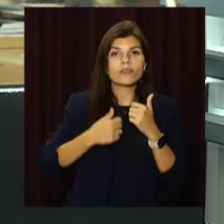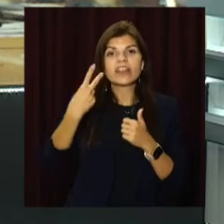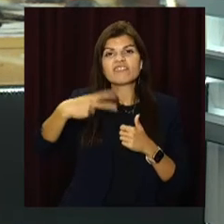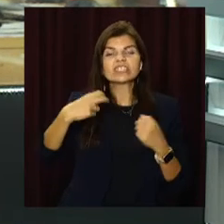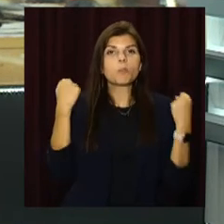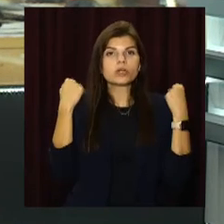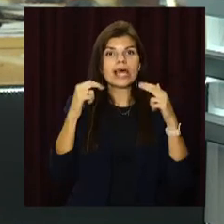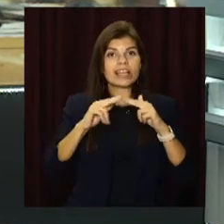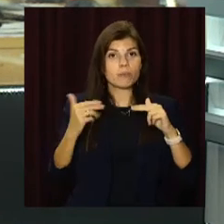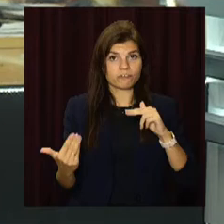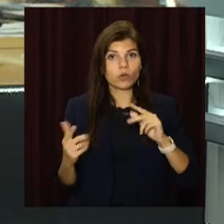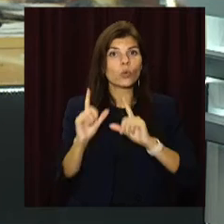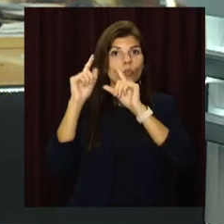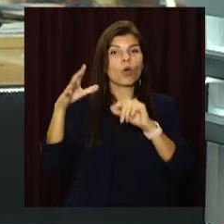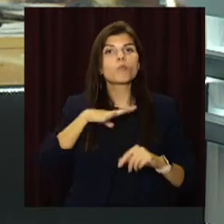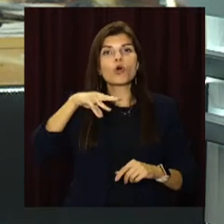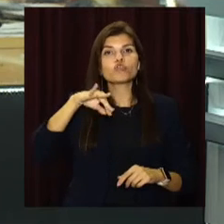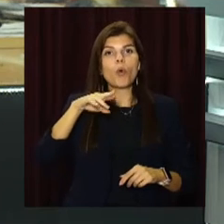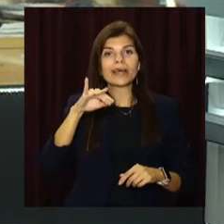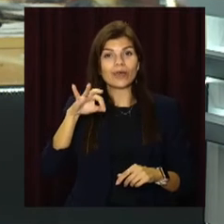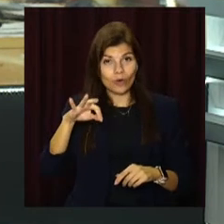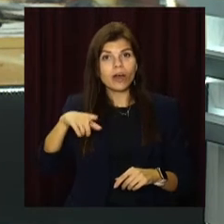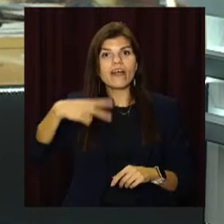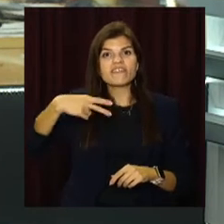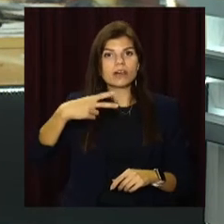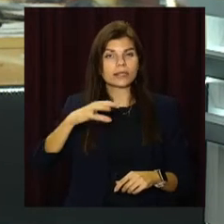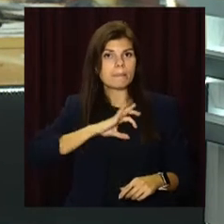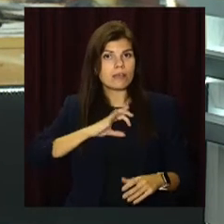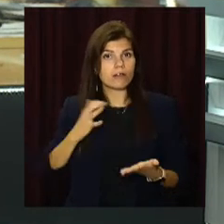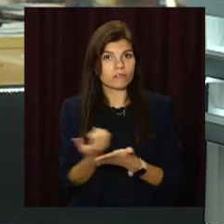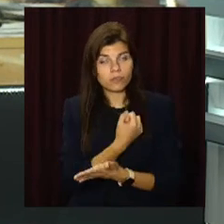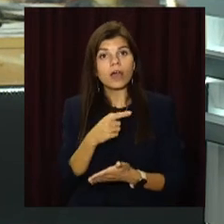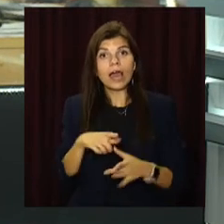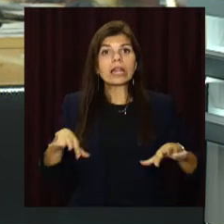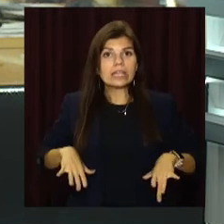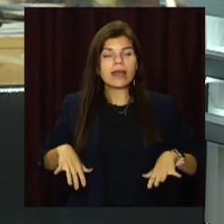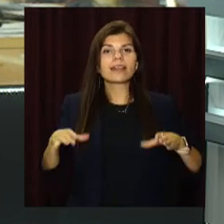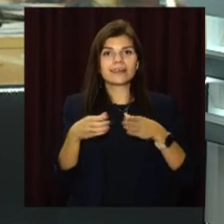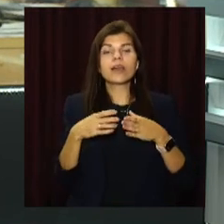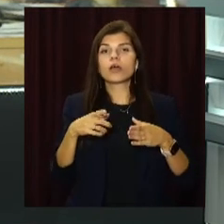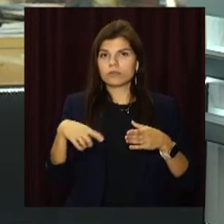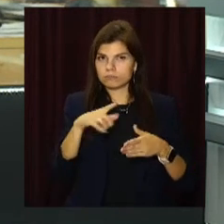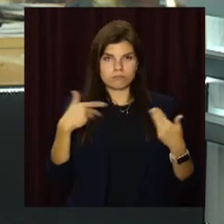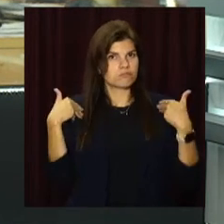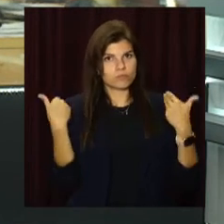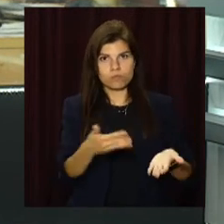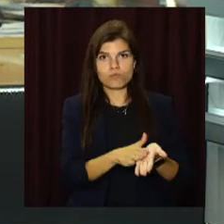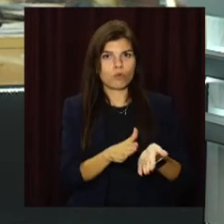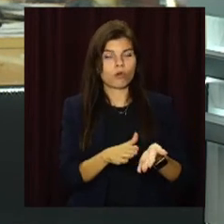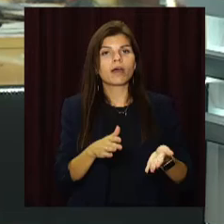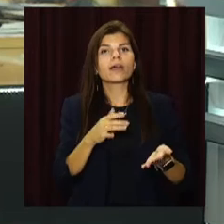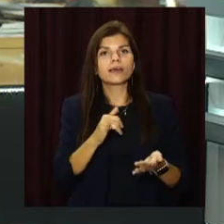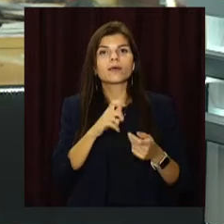спортсменів Дніпропетровщини вибороли 18 медалей. Вдома паралімпійців та їхніх тренерів привітали зі спортивними досягненнями і